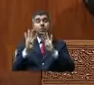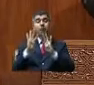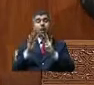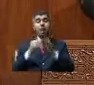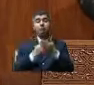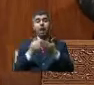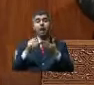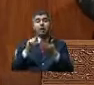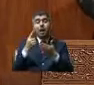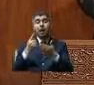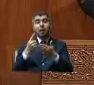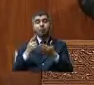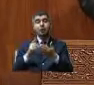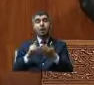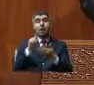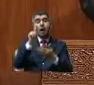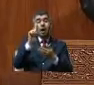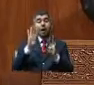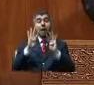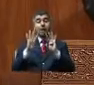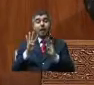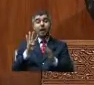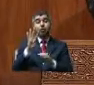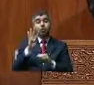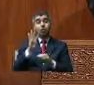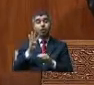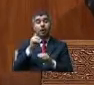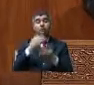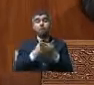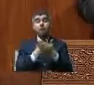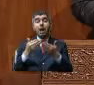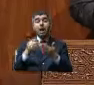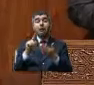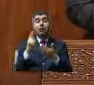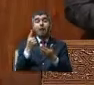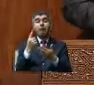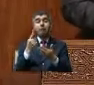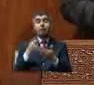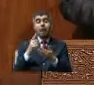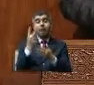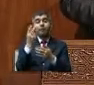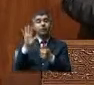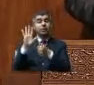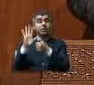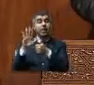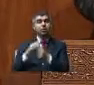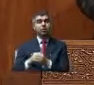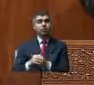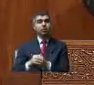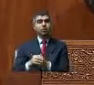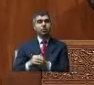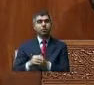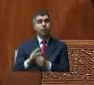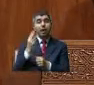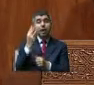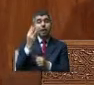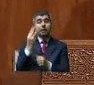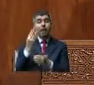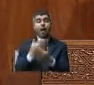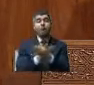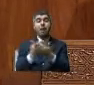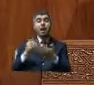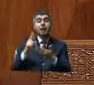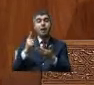سنة 2011 إلى 14.28 مليار درهم سنة 2016. هذه راه 3 ديال المليار ديال